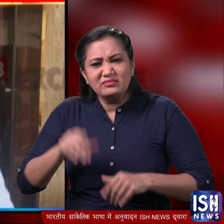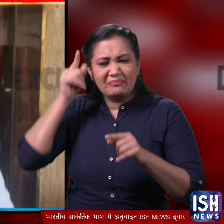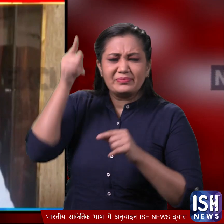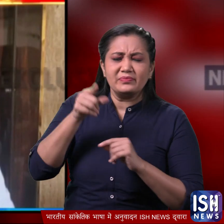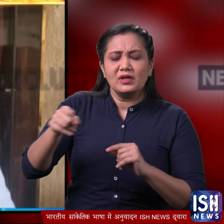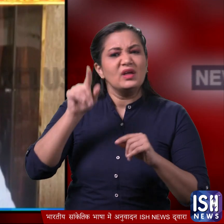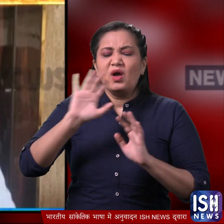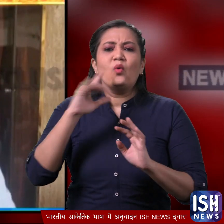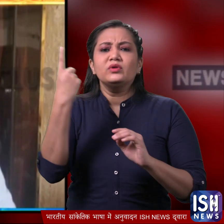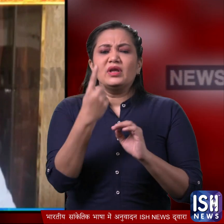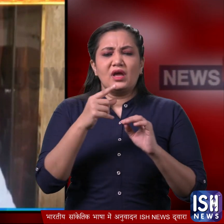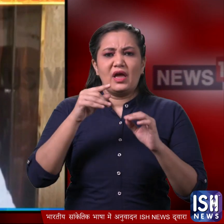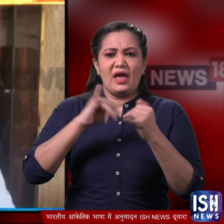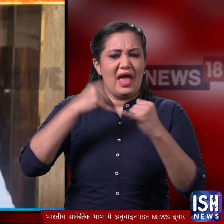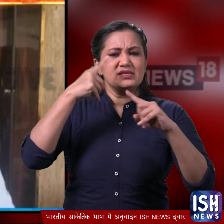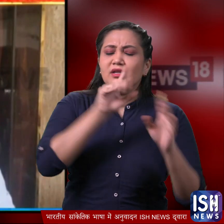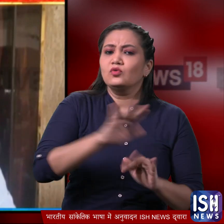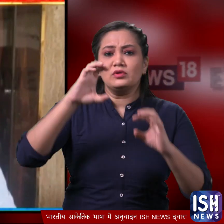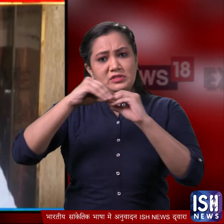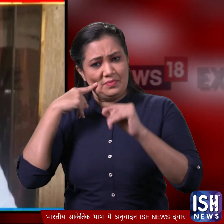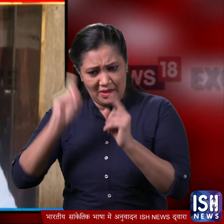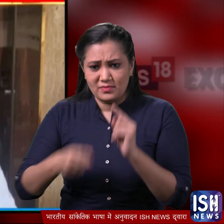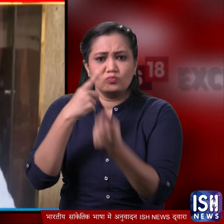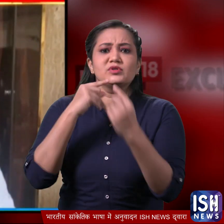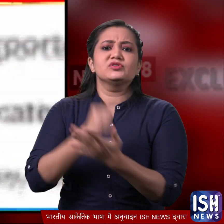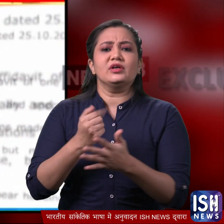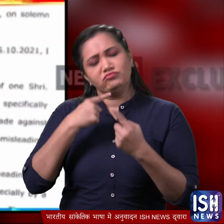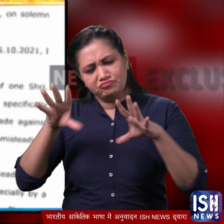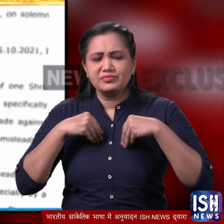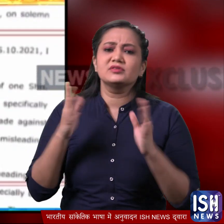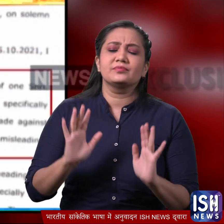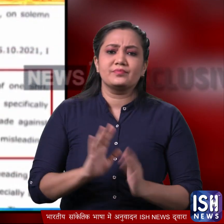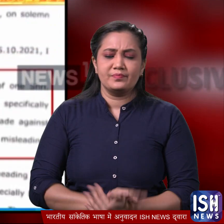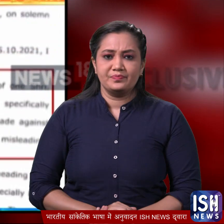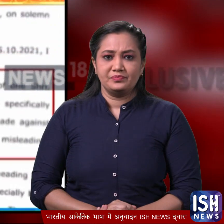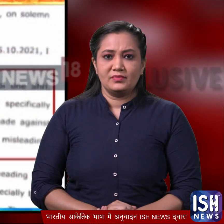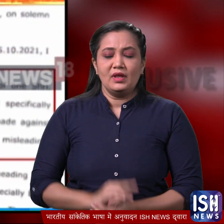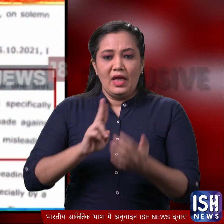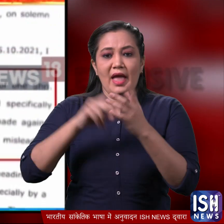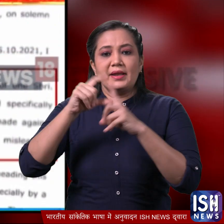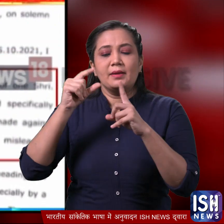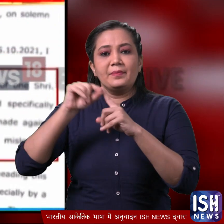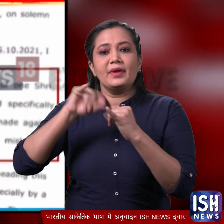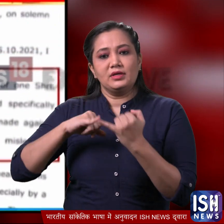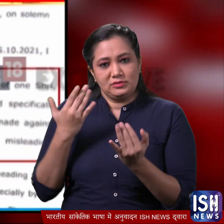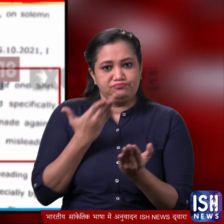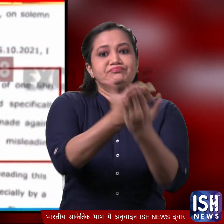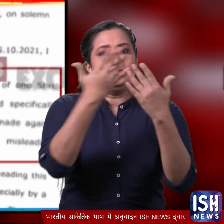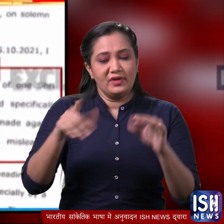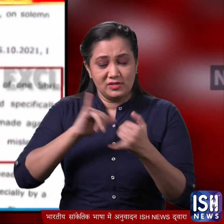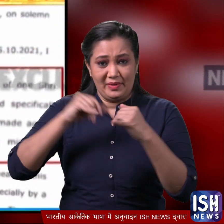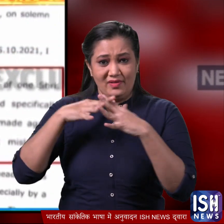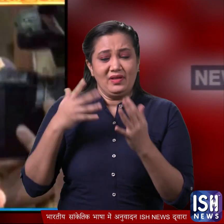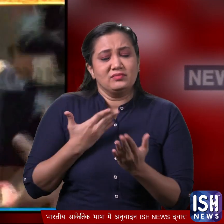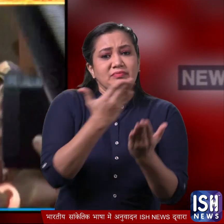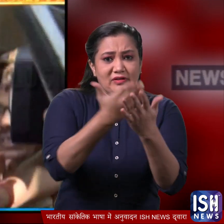जांच पुनः सीबीआई के द्वारा आवश्यक है। हालांकि समीर वानखेड़े ने इससे पहले एनडीपीएस कोर्ट में एक हलफनामा